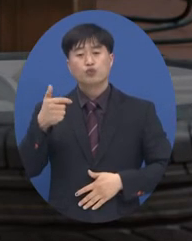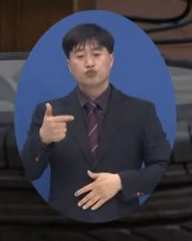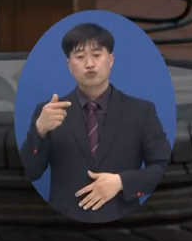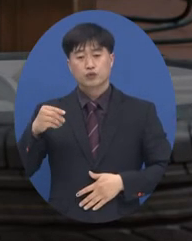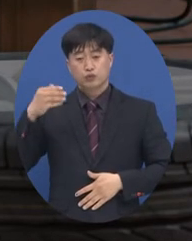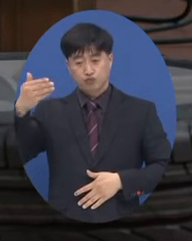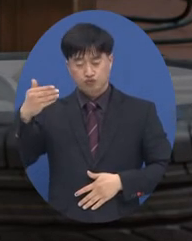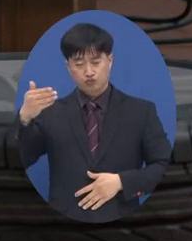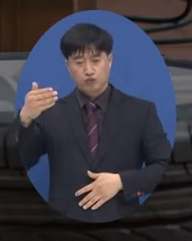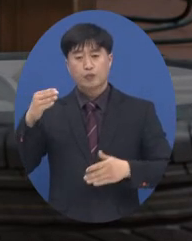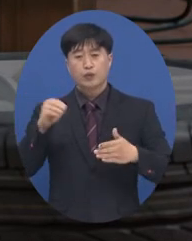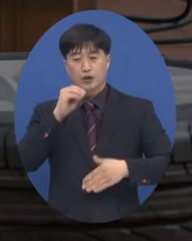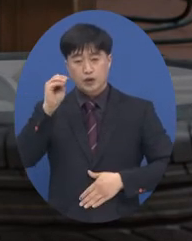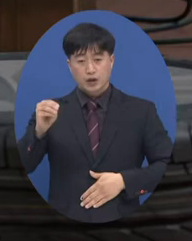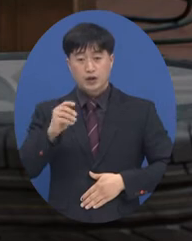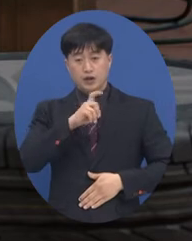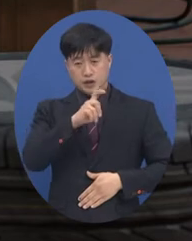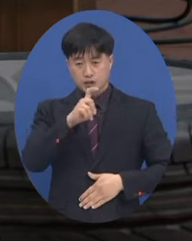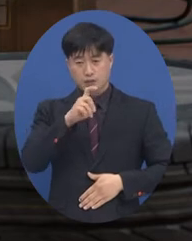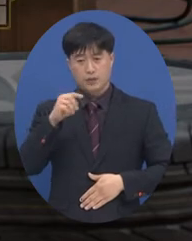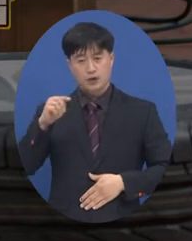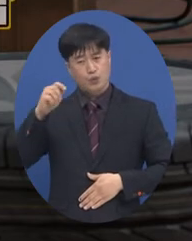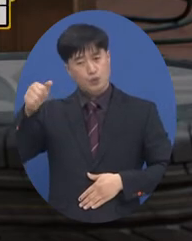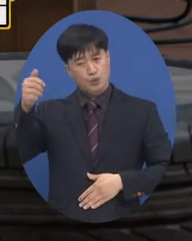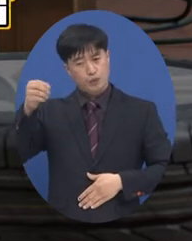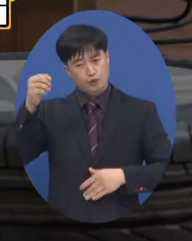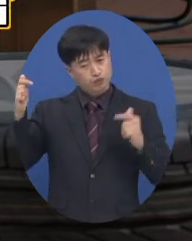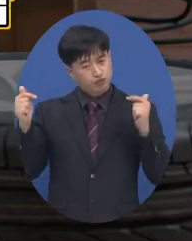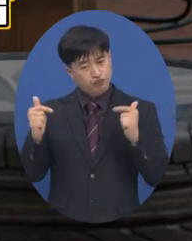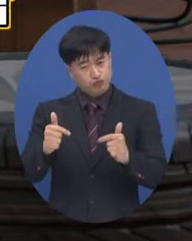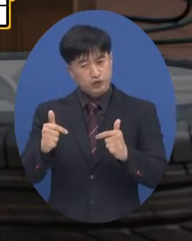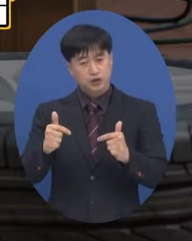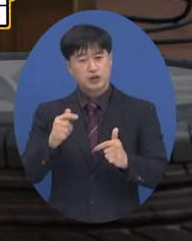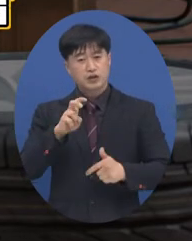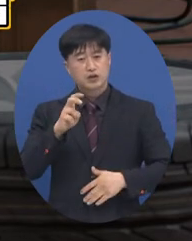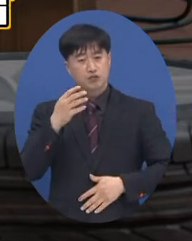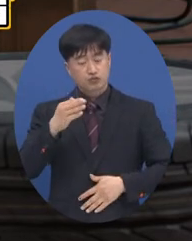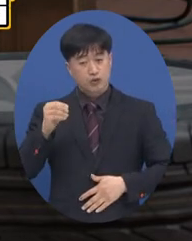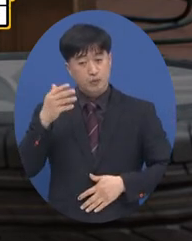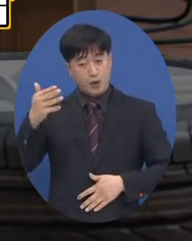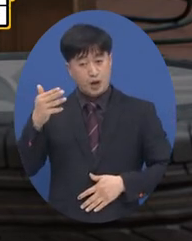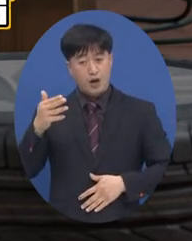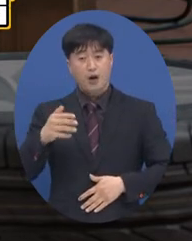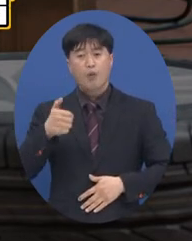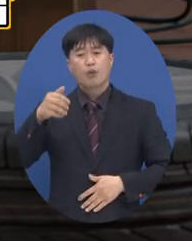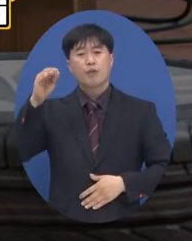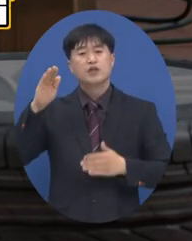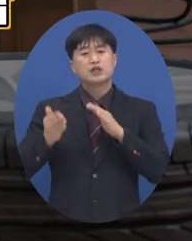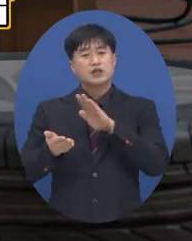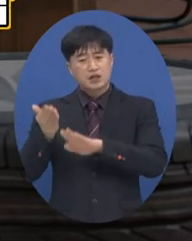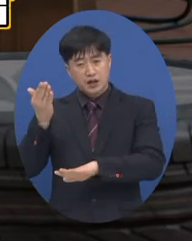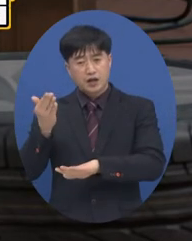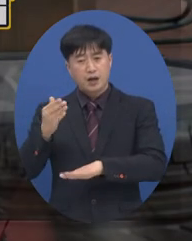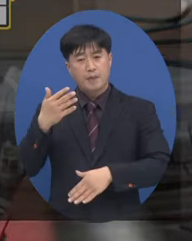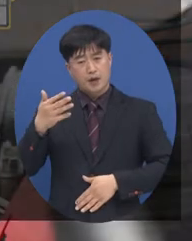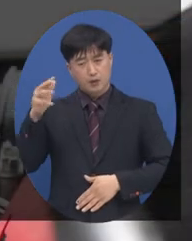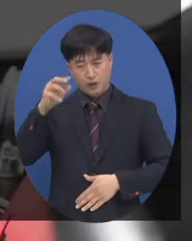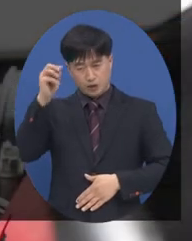10 에서 50% 삭감 이 29.8% 50% 이상 사건이 8% 로 집계됐습니다